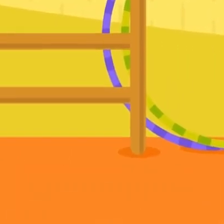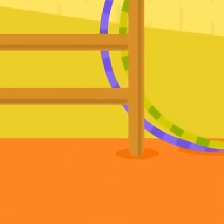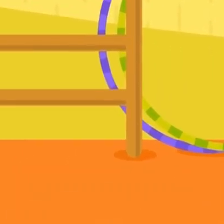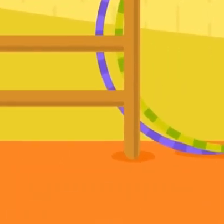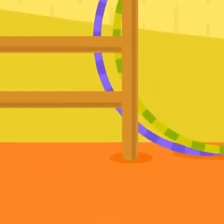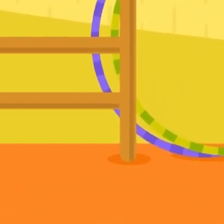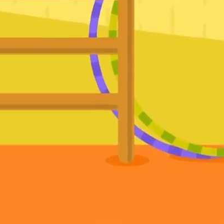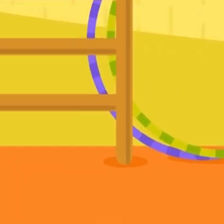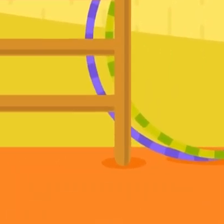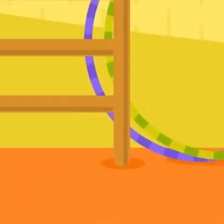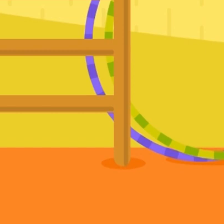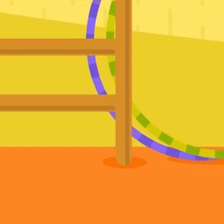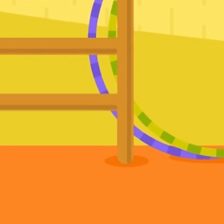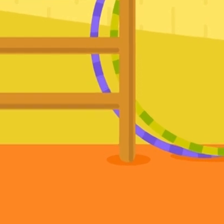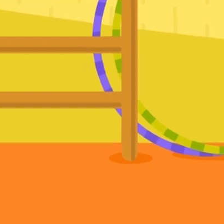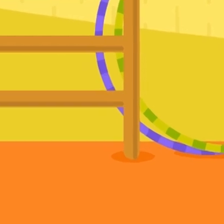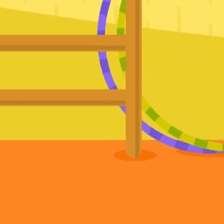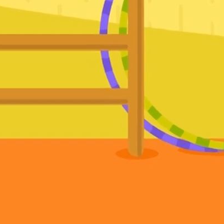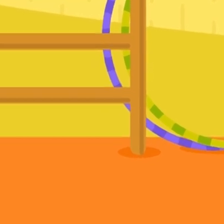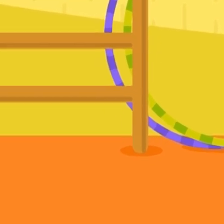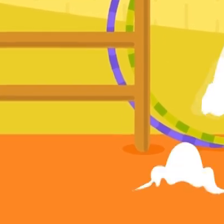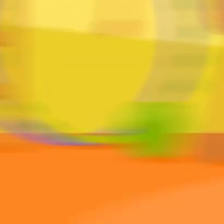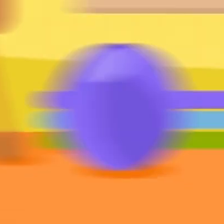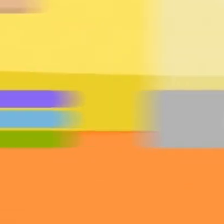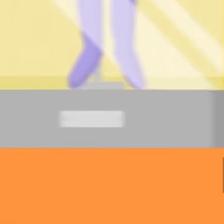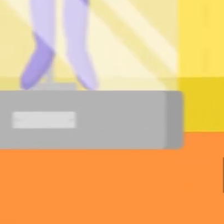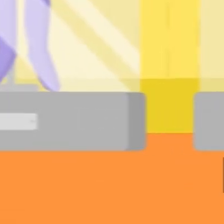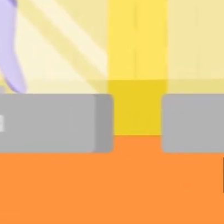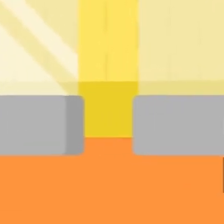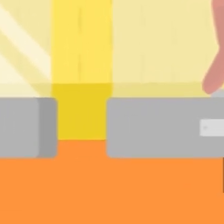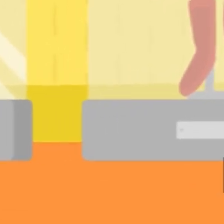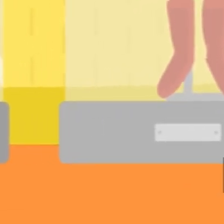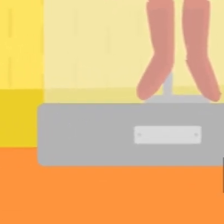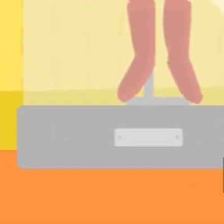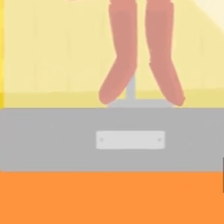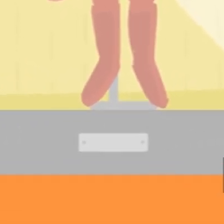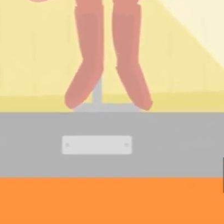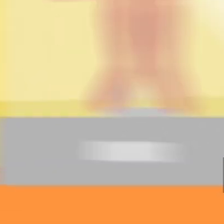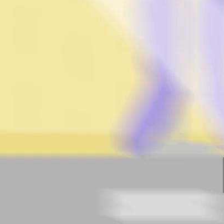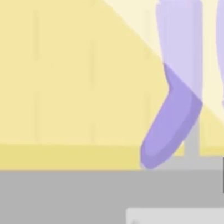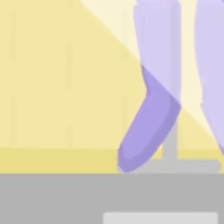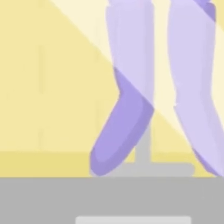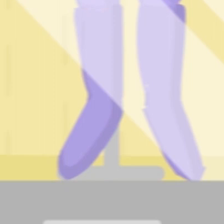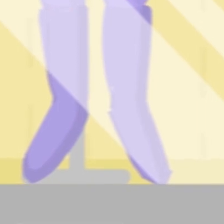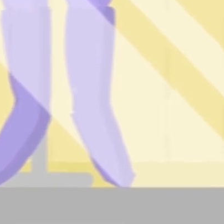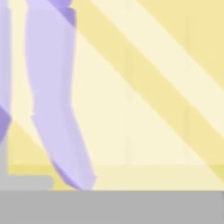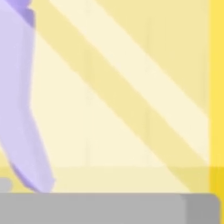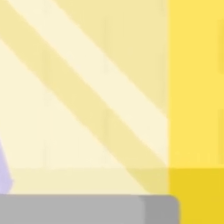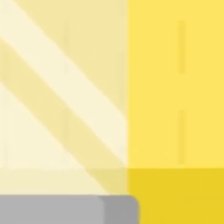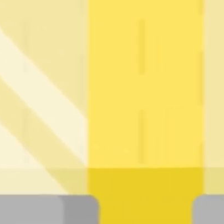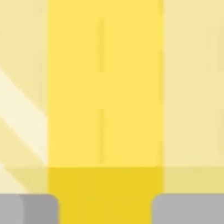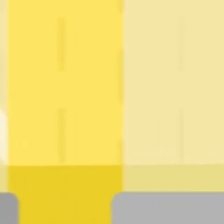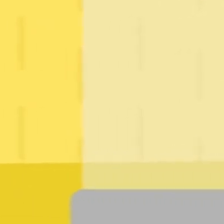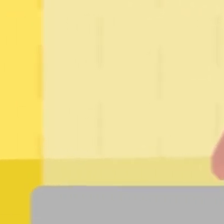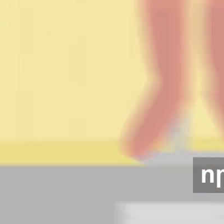Բարև բարեկամս, քեզ շատ կարևոր բան ունեմ ասելու։ Մեզ նոր սուպերհերոսներ են հարկավոր, քեզ նման խելացի ու